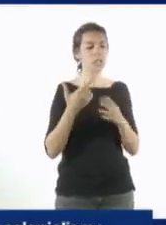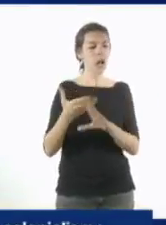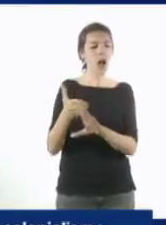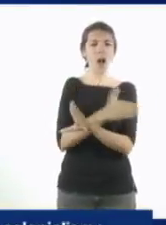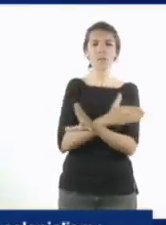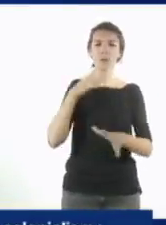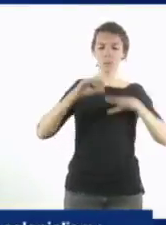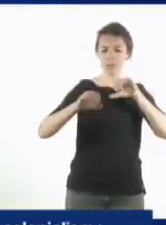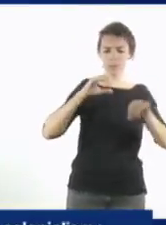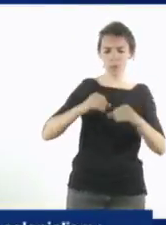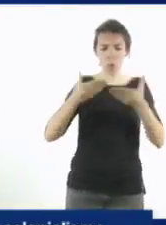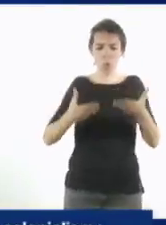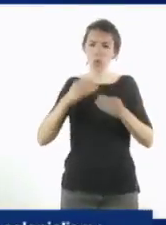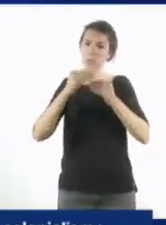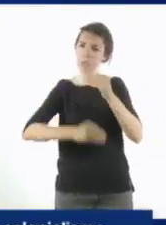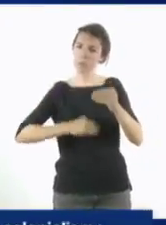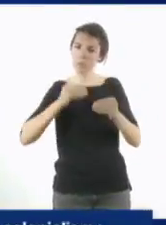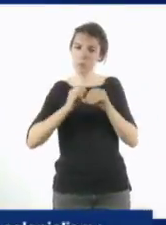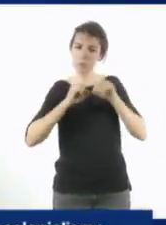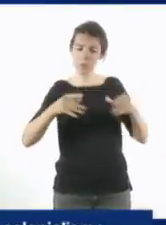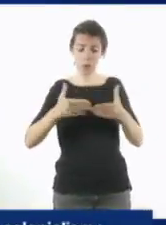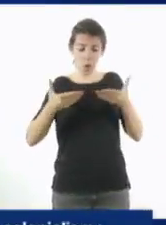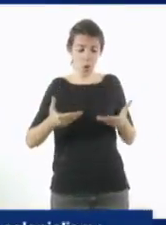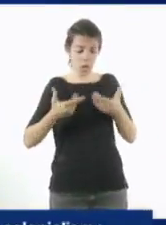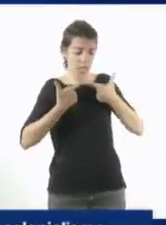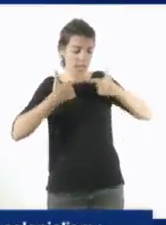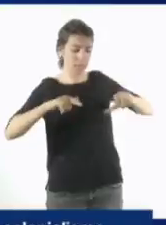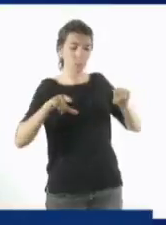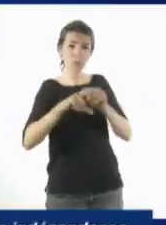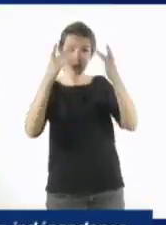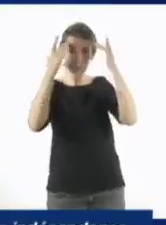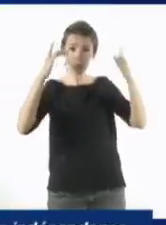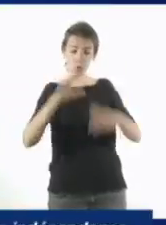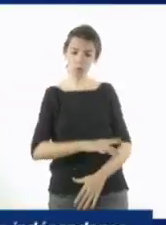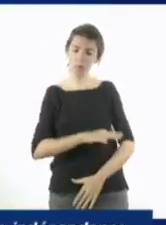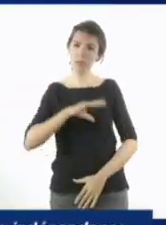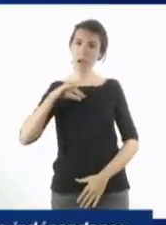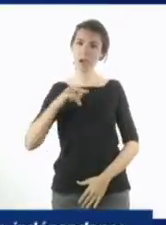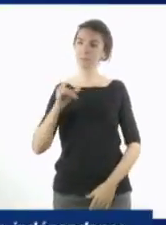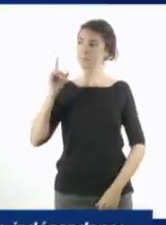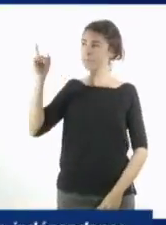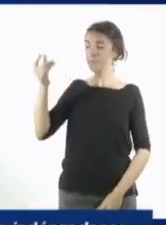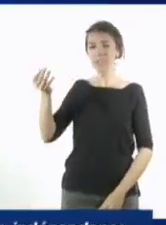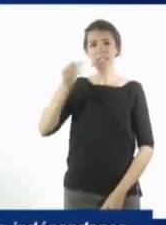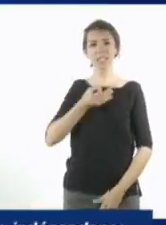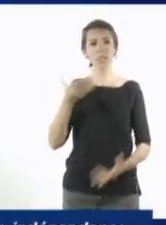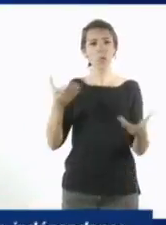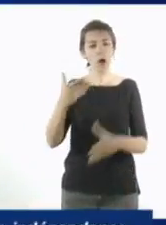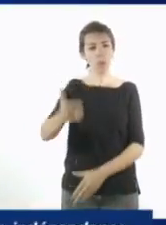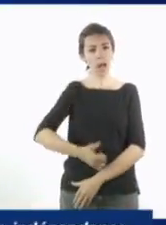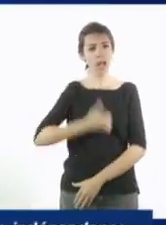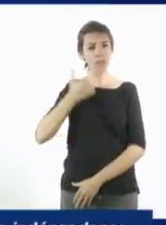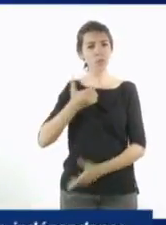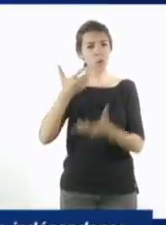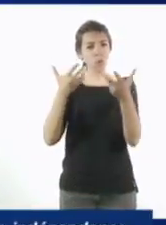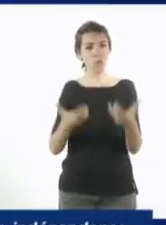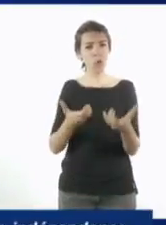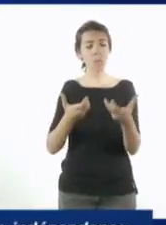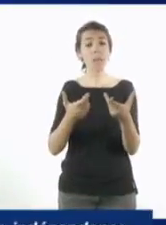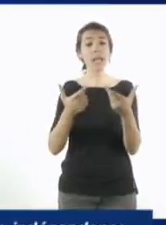face au colonialisme d'hier et à la mondialisation d'aujourd'hui. Je dis que nous, nous sommes pour une indépendance